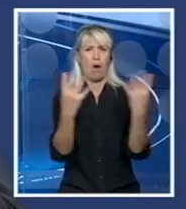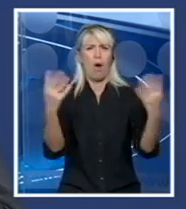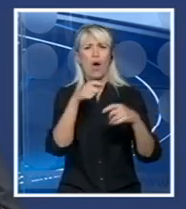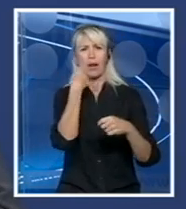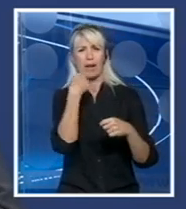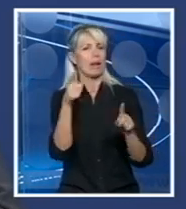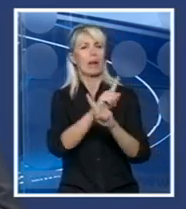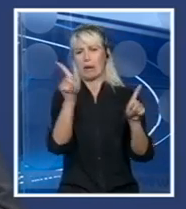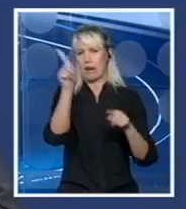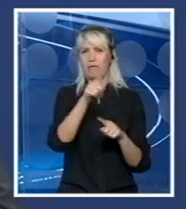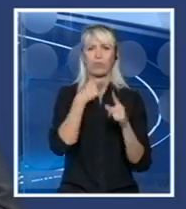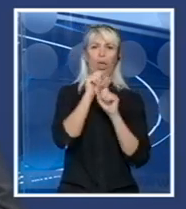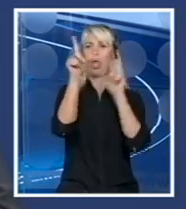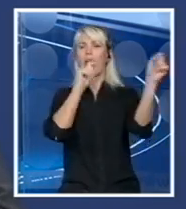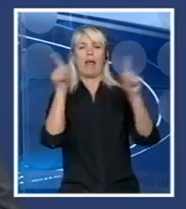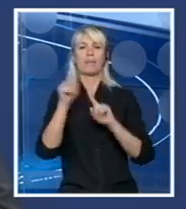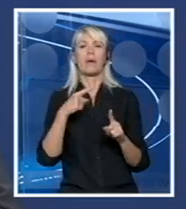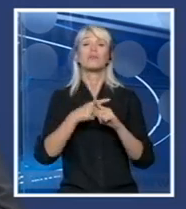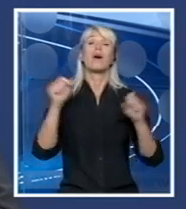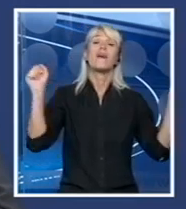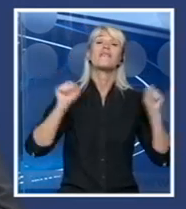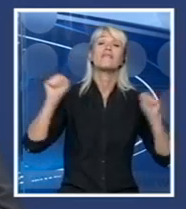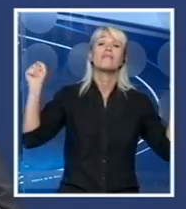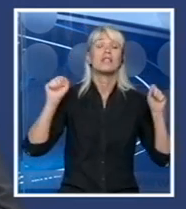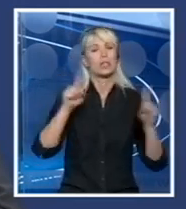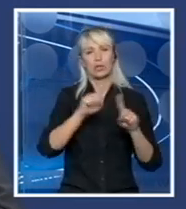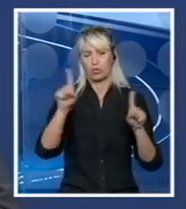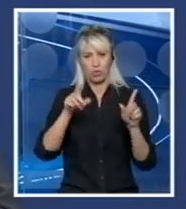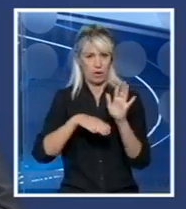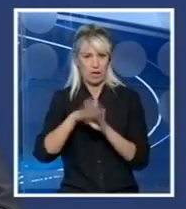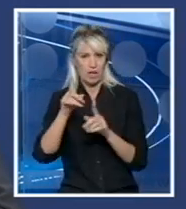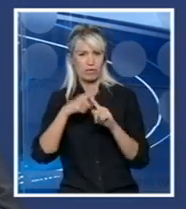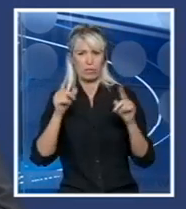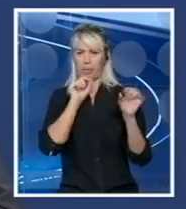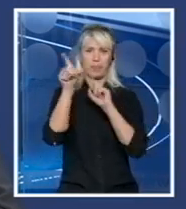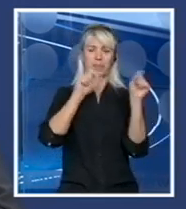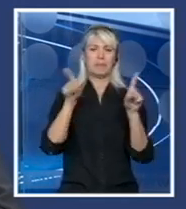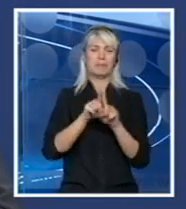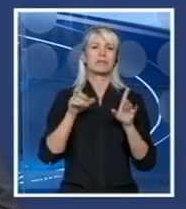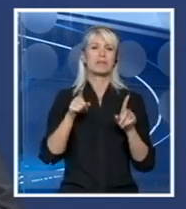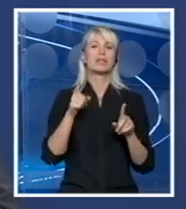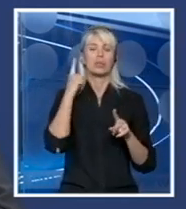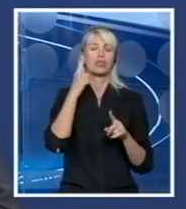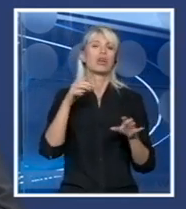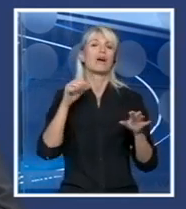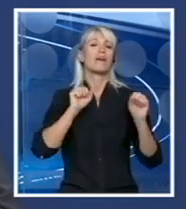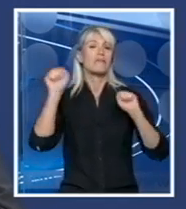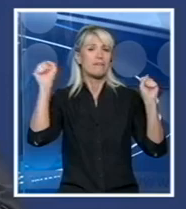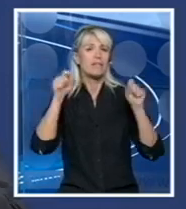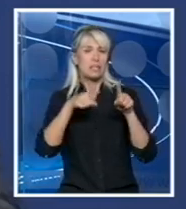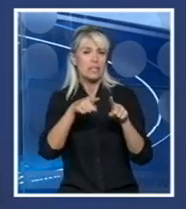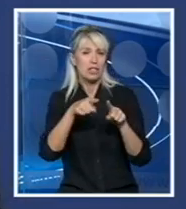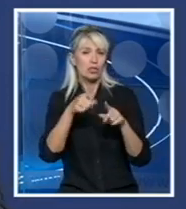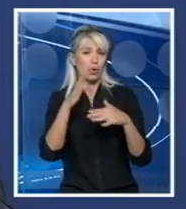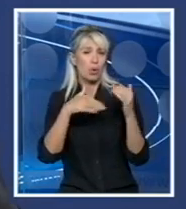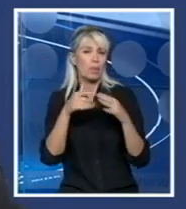distanca. Više će fizičko, kao što znate, u reformskom delu i fizičko i zdravstveno vaspitanje. I već od 1. septembra je plan da se